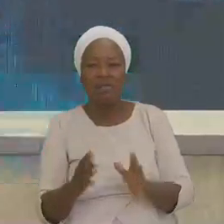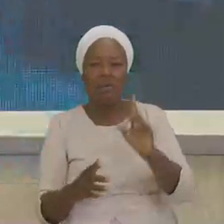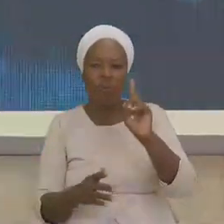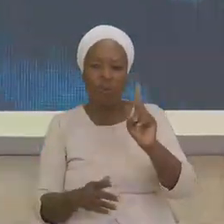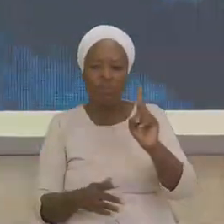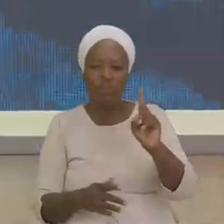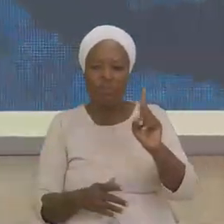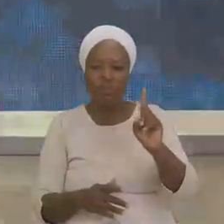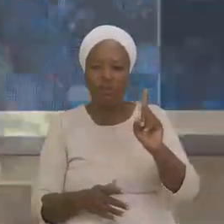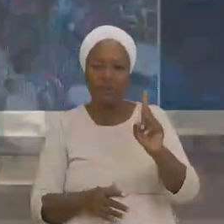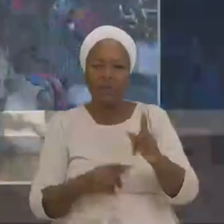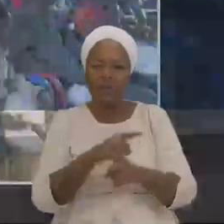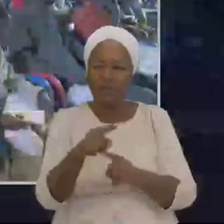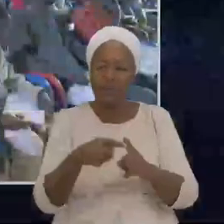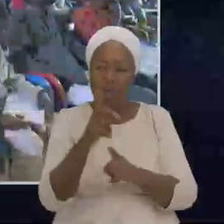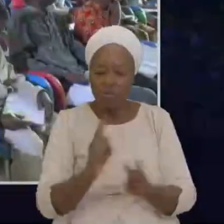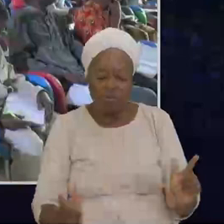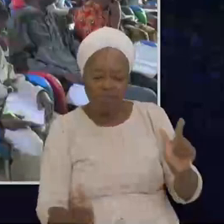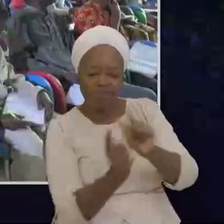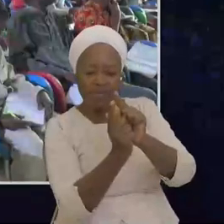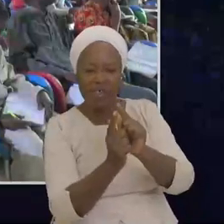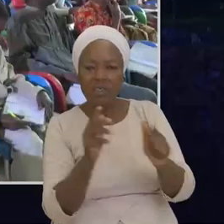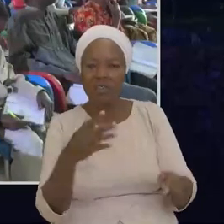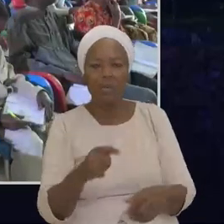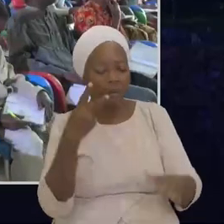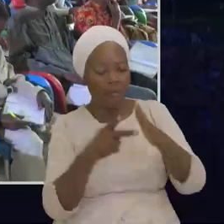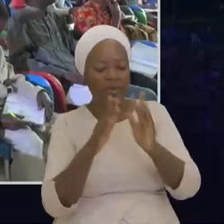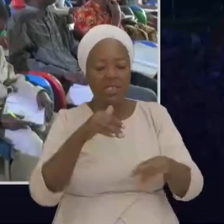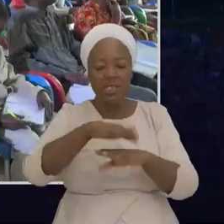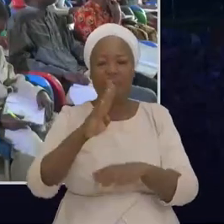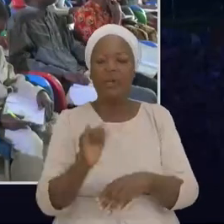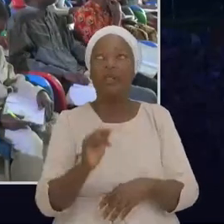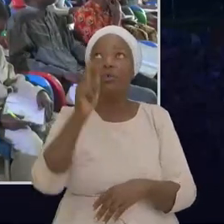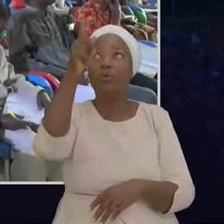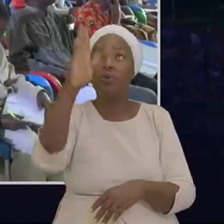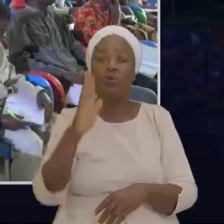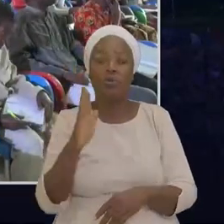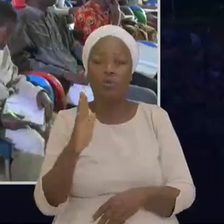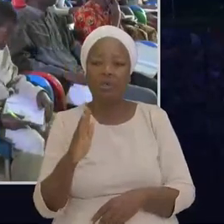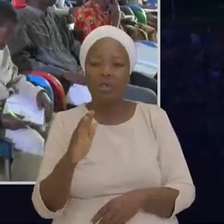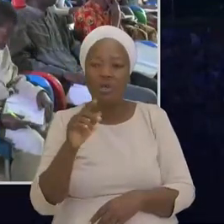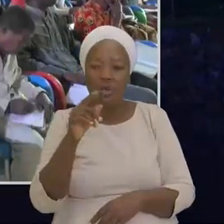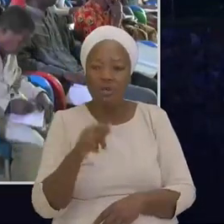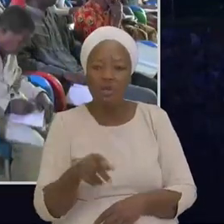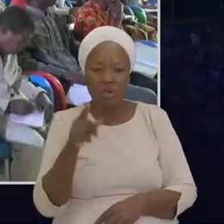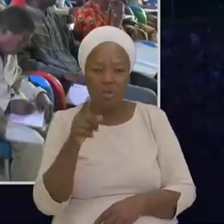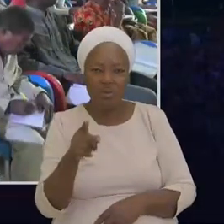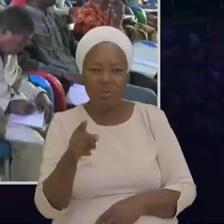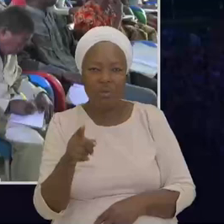l'enseignement du prophète. Premièrement, quand tu rencontres le problème envoyé par Dieu,